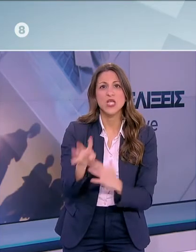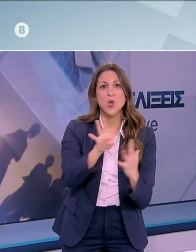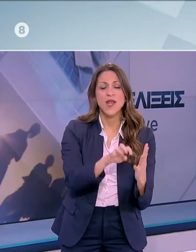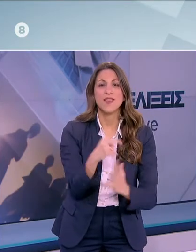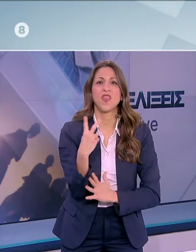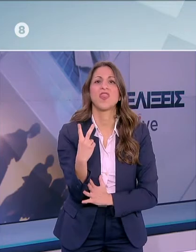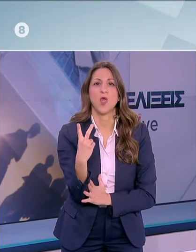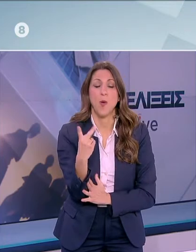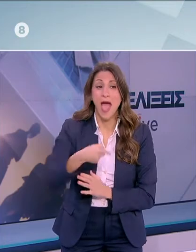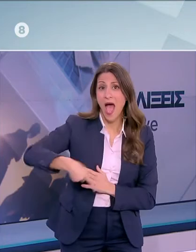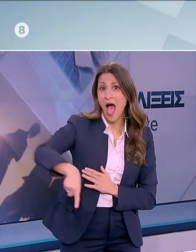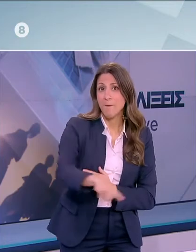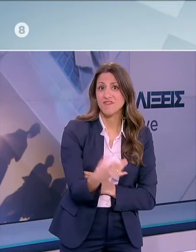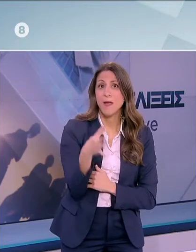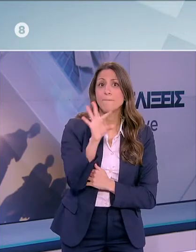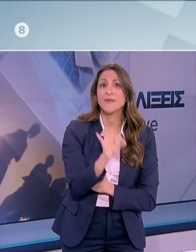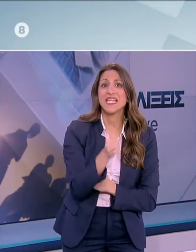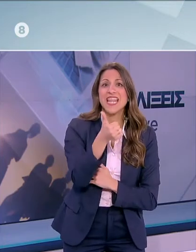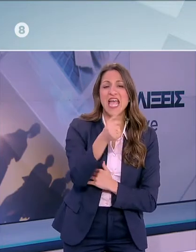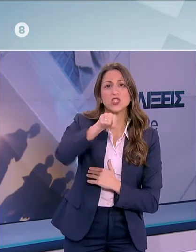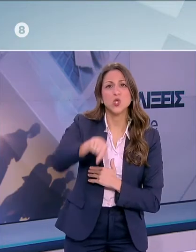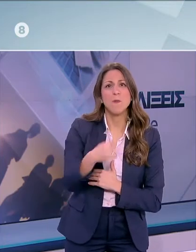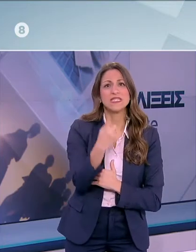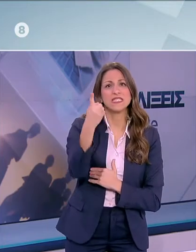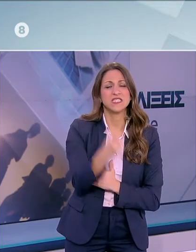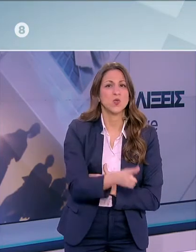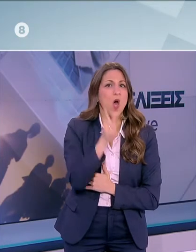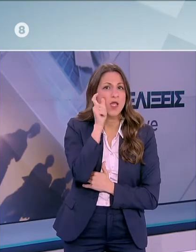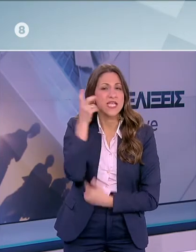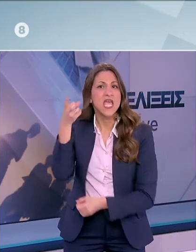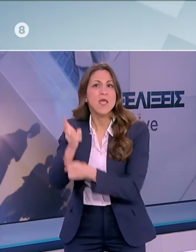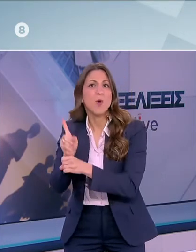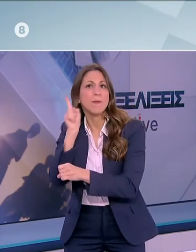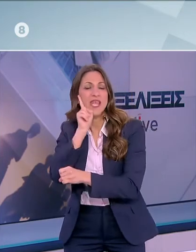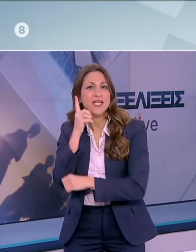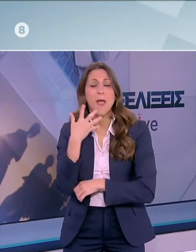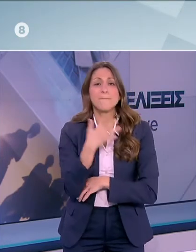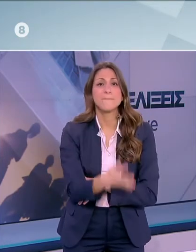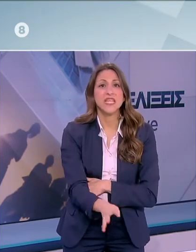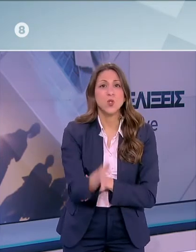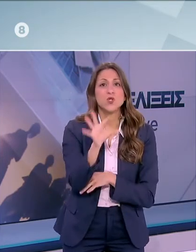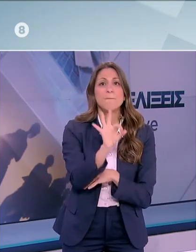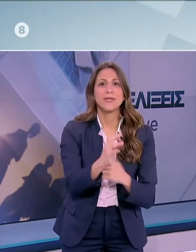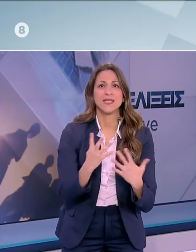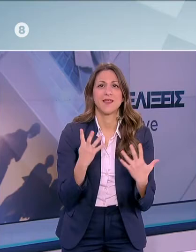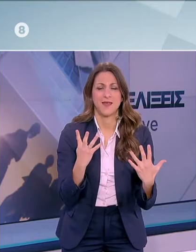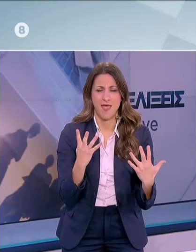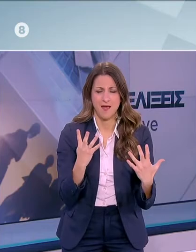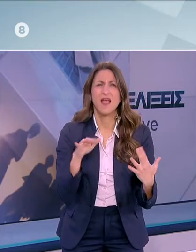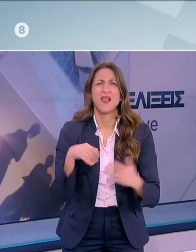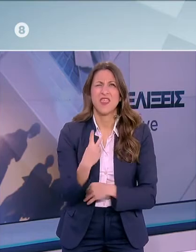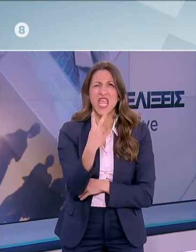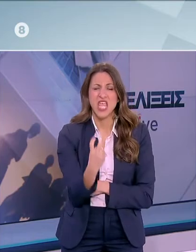2.192, εκ των οποίων το 56,4% αφορά άνδρες. 559 κρούσματα, δηλαδή